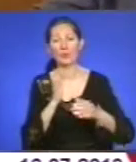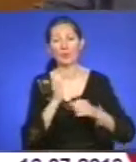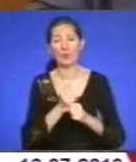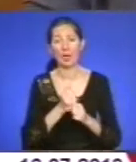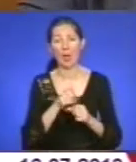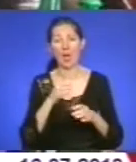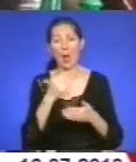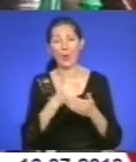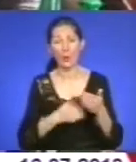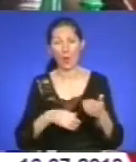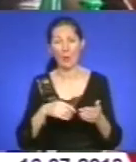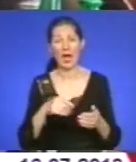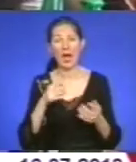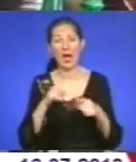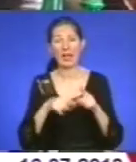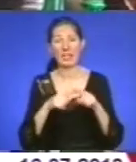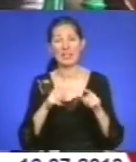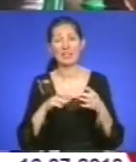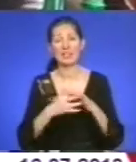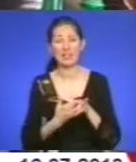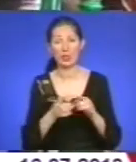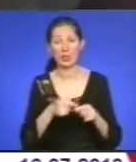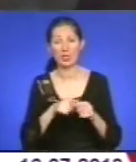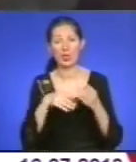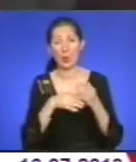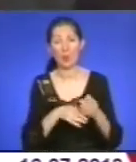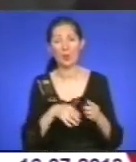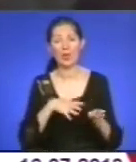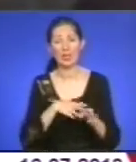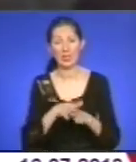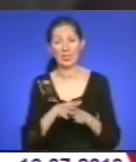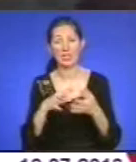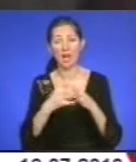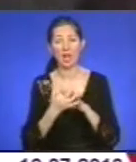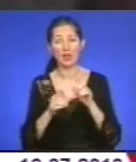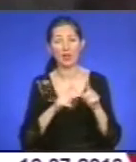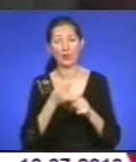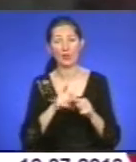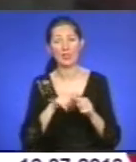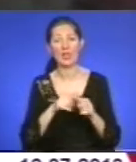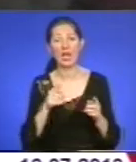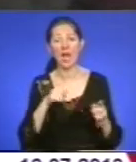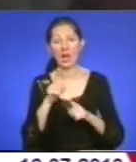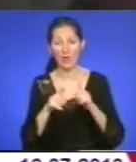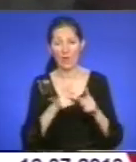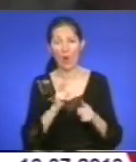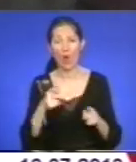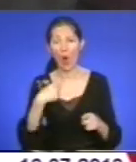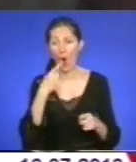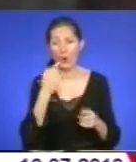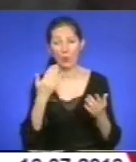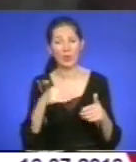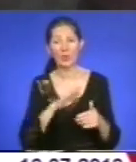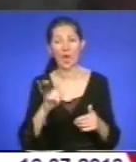«Рідне село». Це сприятиме реалізації аграрної реформи. Нам необхідна ця реформа, про яку говоримо ми вже не